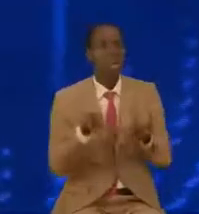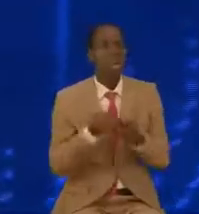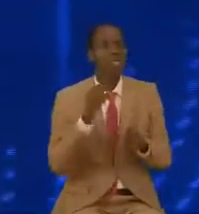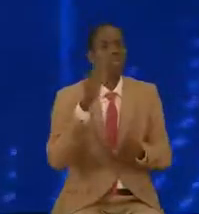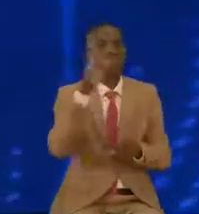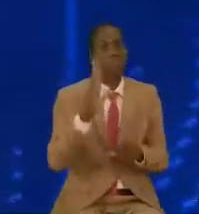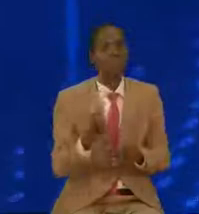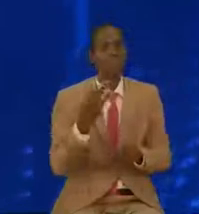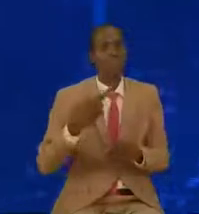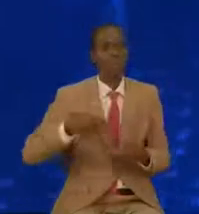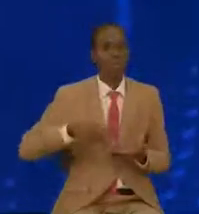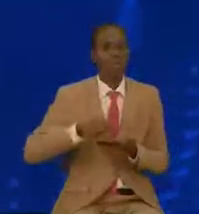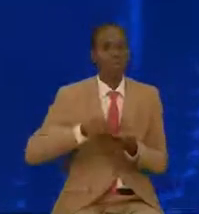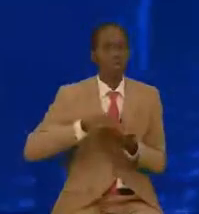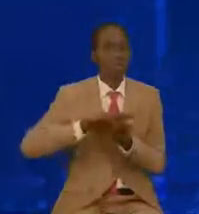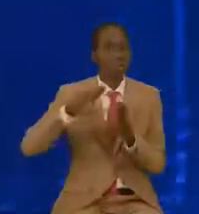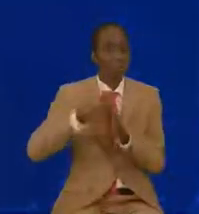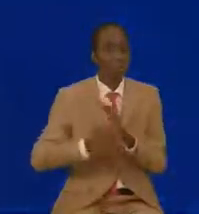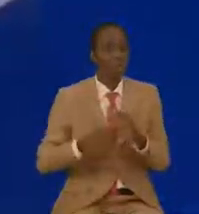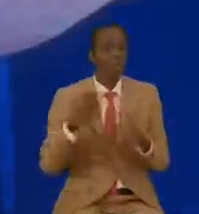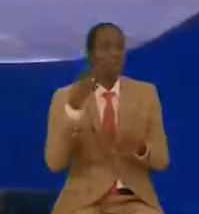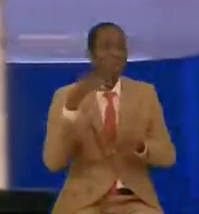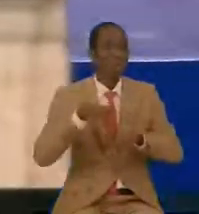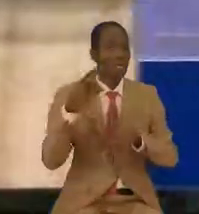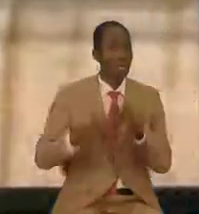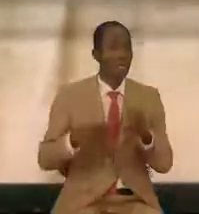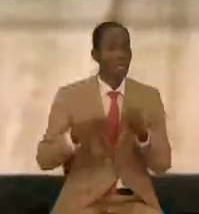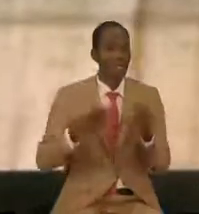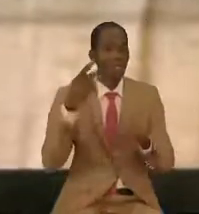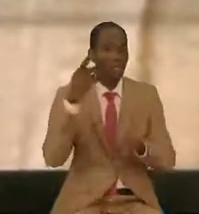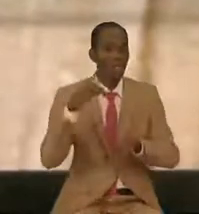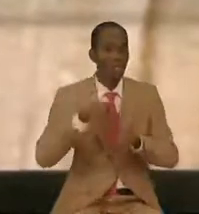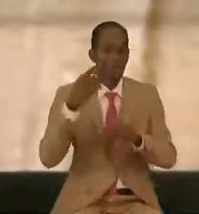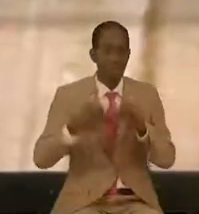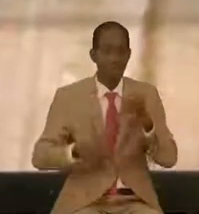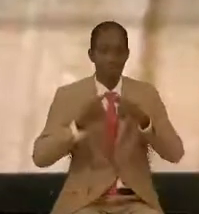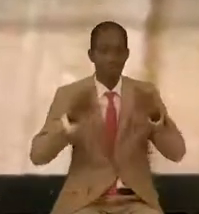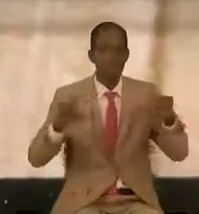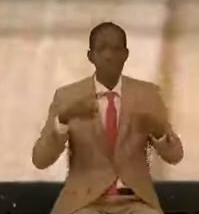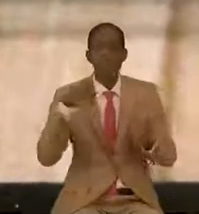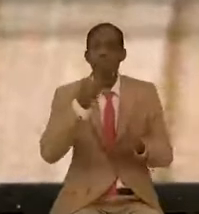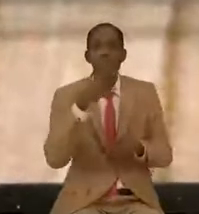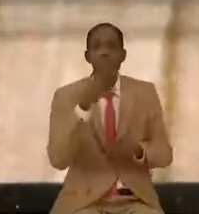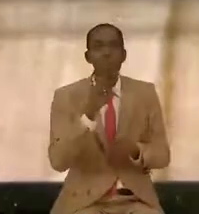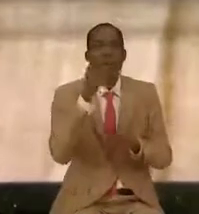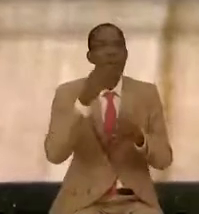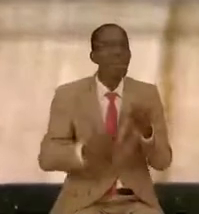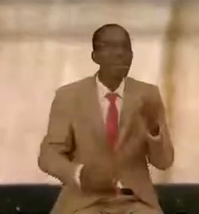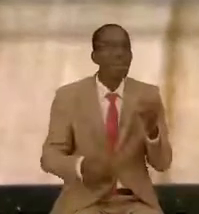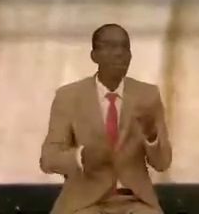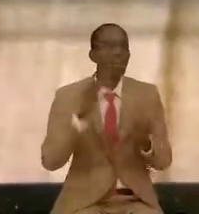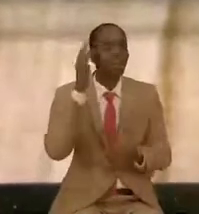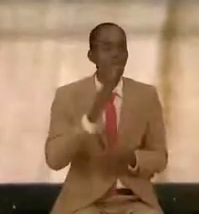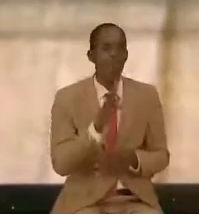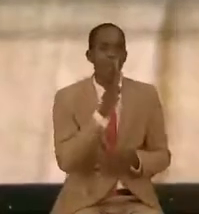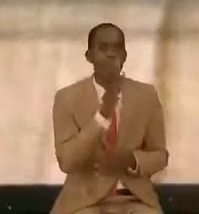ministres de Satan. Ils se déguisent en ministres de justice. Mais voyons le jugement final qui